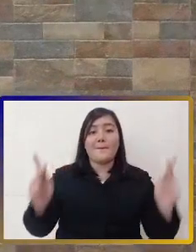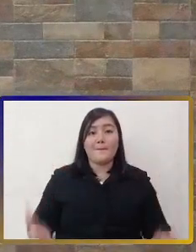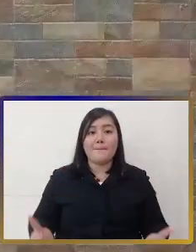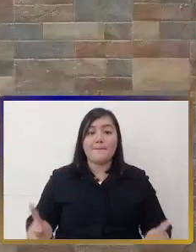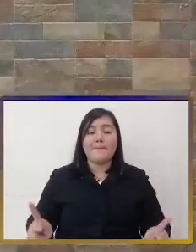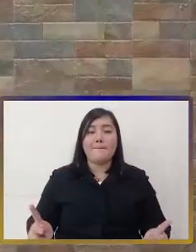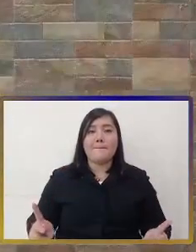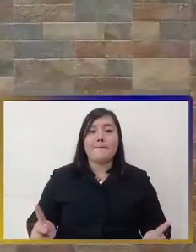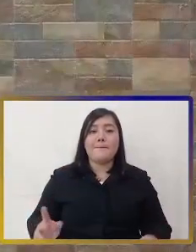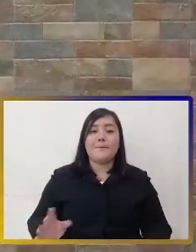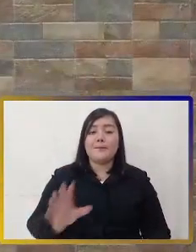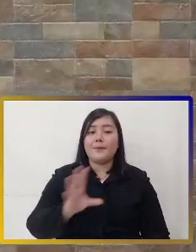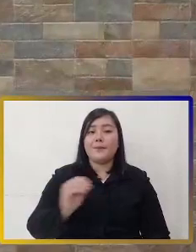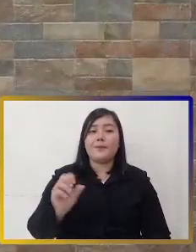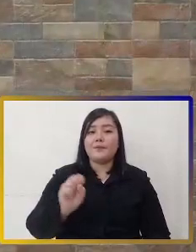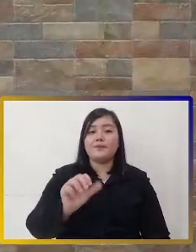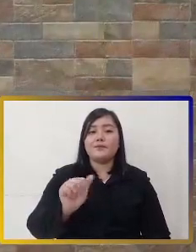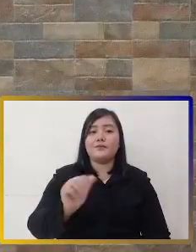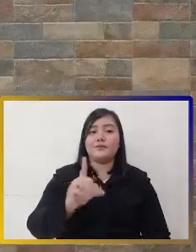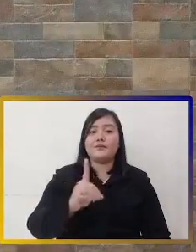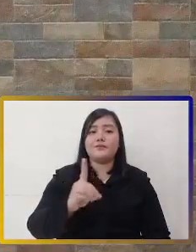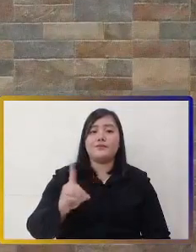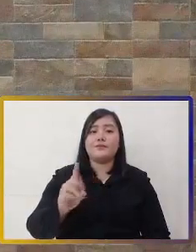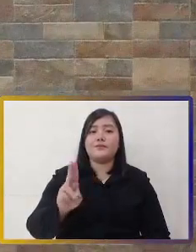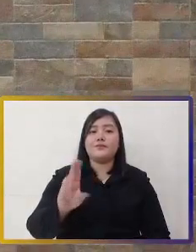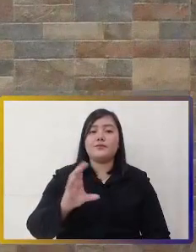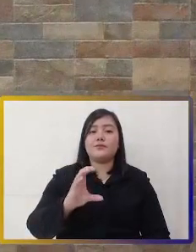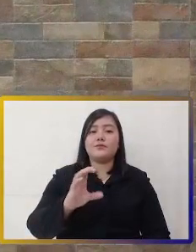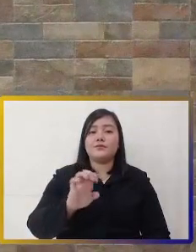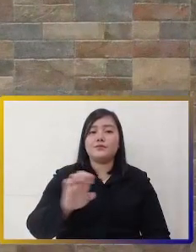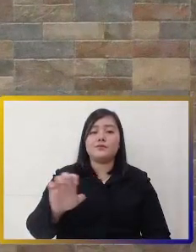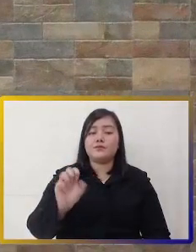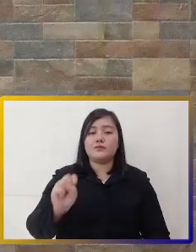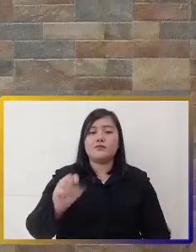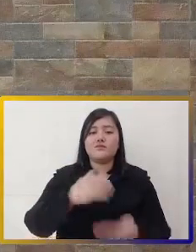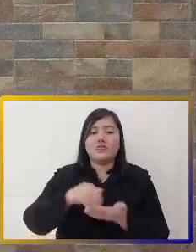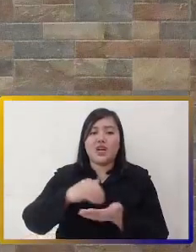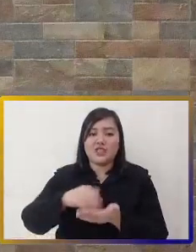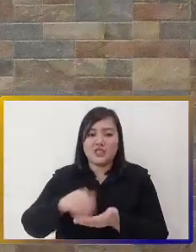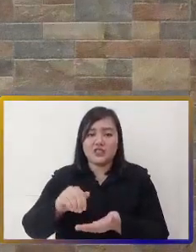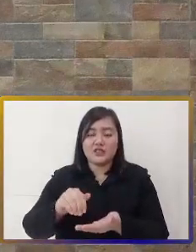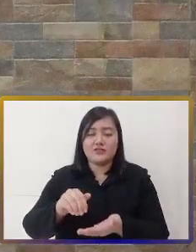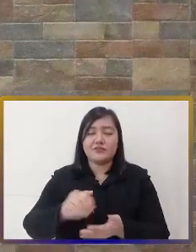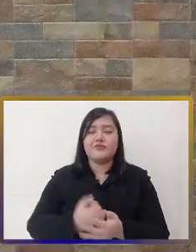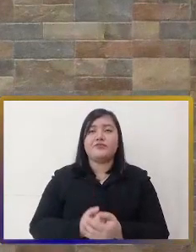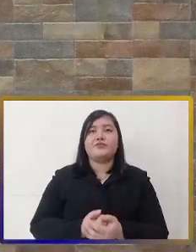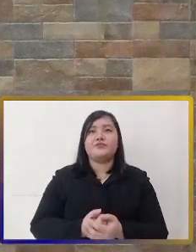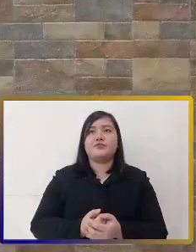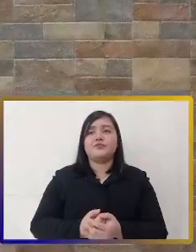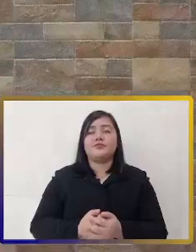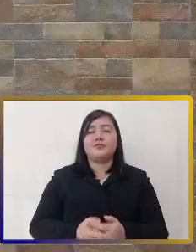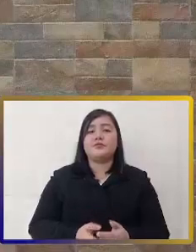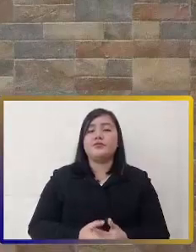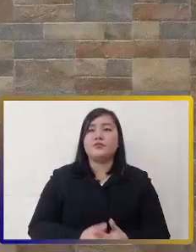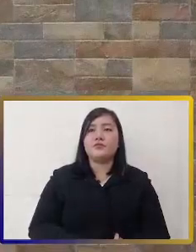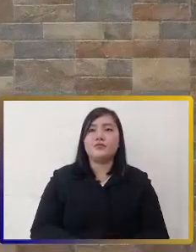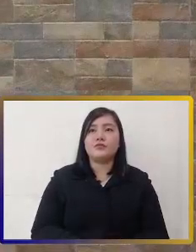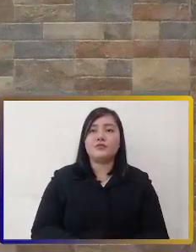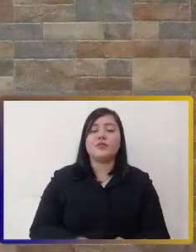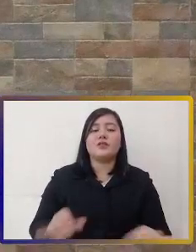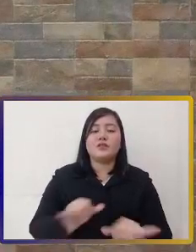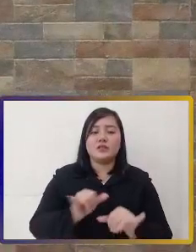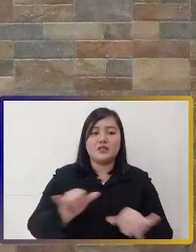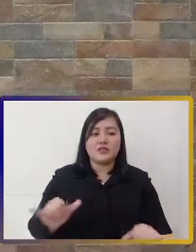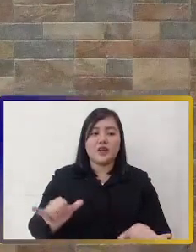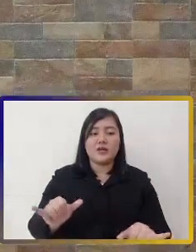kung titingnan po natin yan sa picture po ngayon, yan po ay both, yan ang yan din ang ugat ng